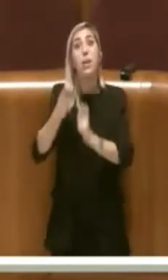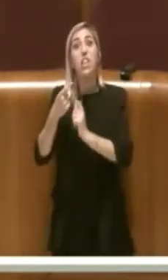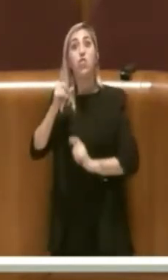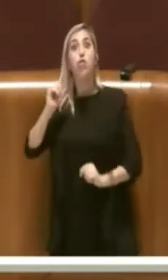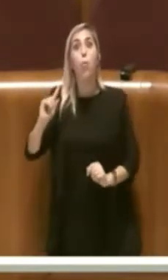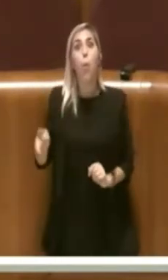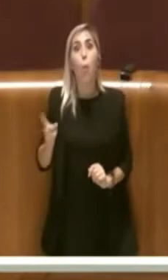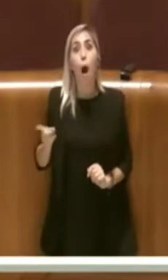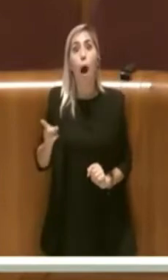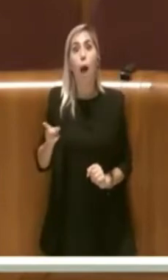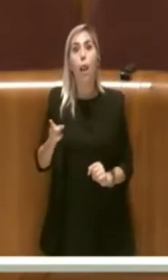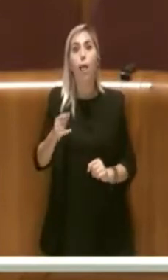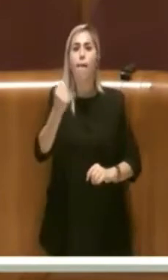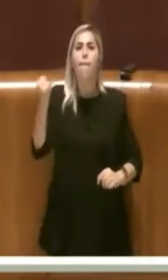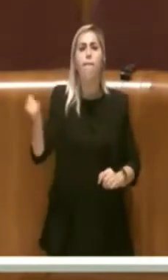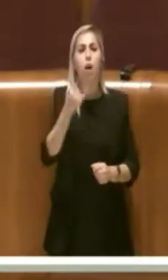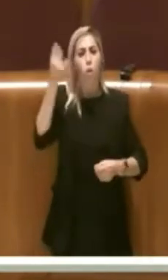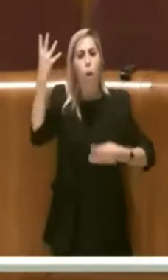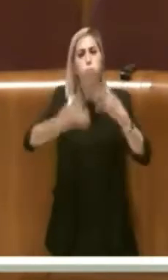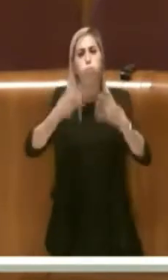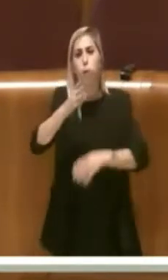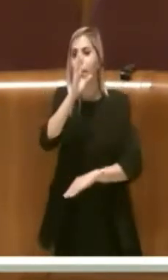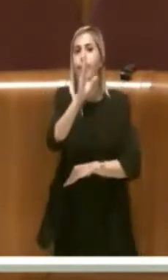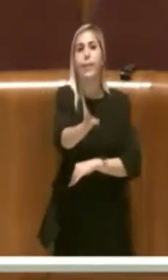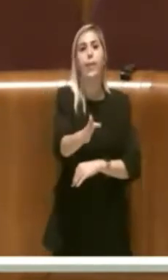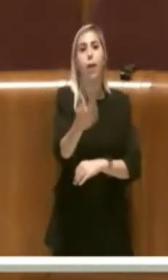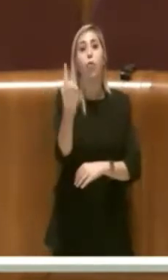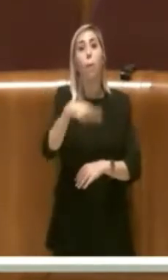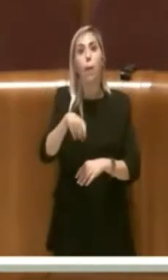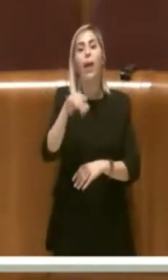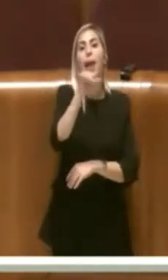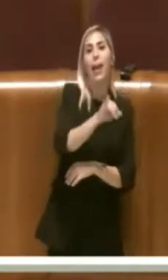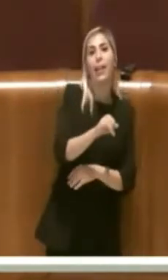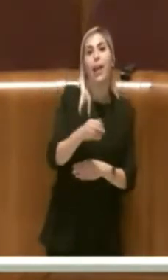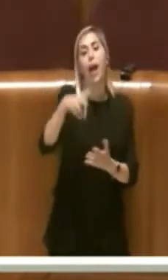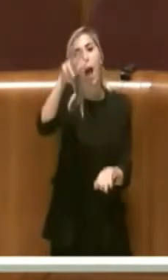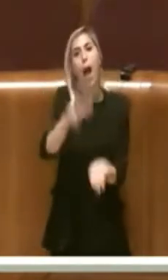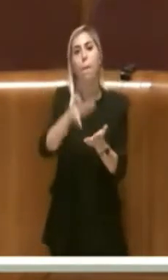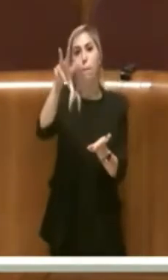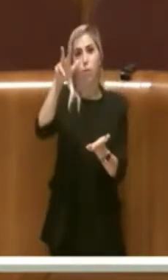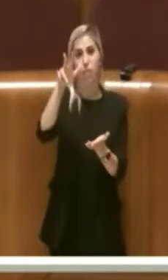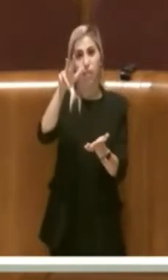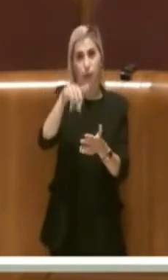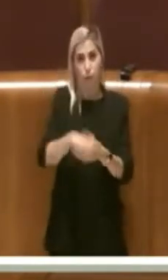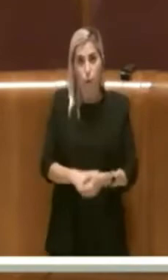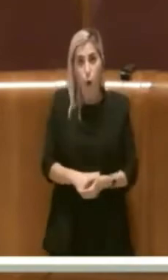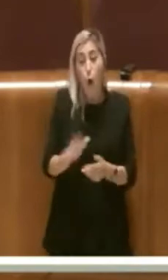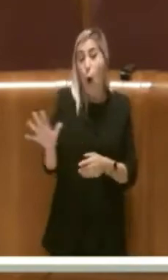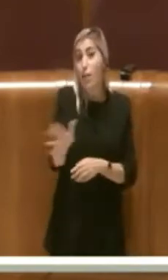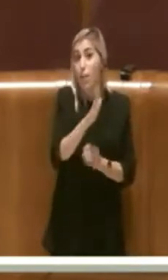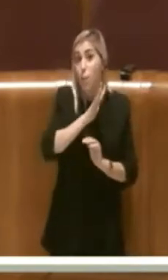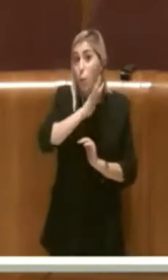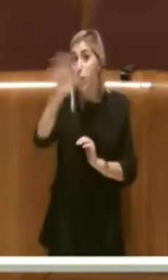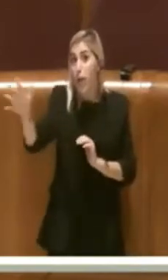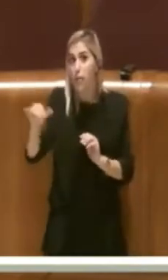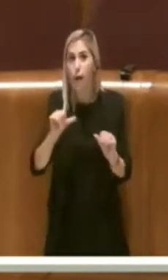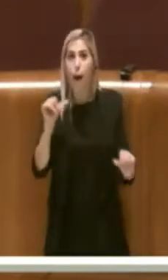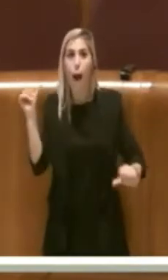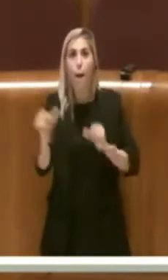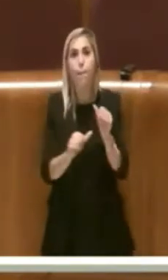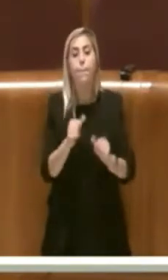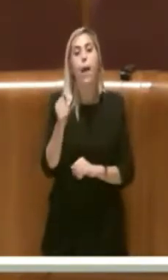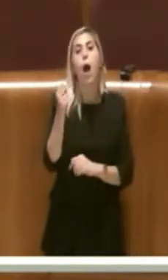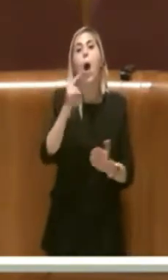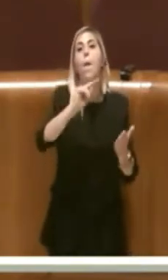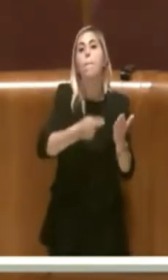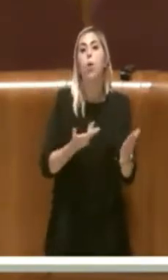della snellezza e dell'efficienza dell'iter approvativo. Un altro esempio sono il cambio di veste delle mozioni. Le